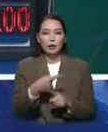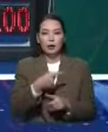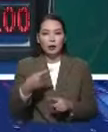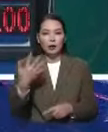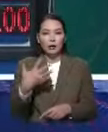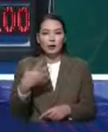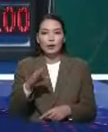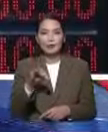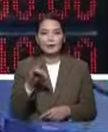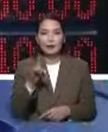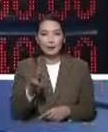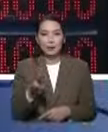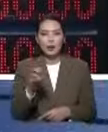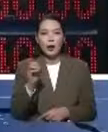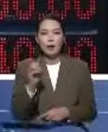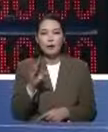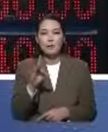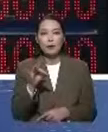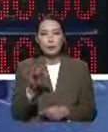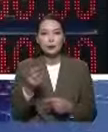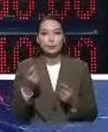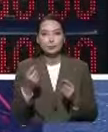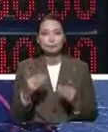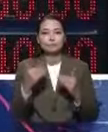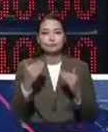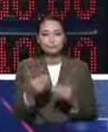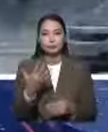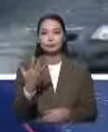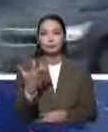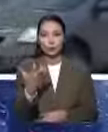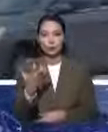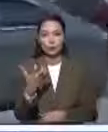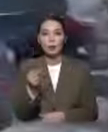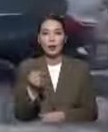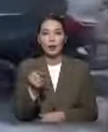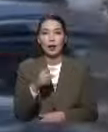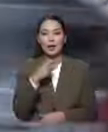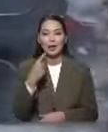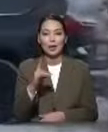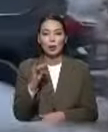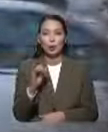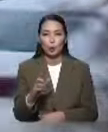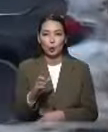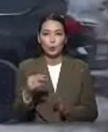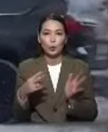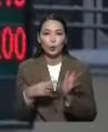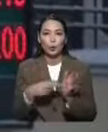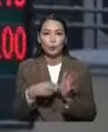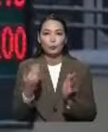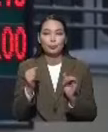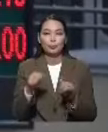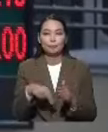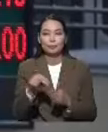минус 50 тин евро слегка перешёл отметку в 500 а что касается российского рубля то его можно